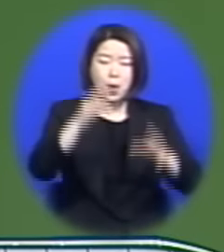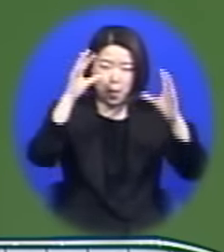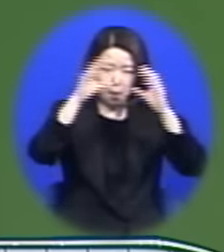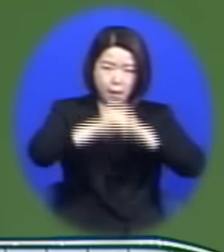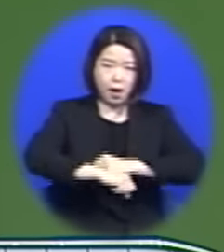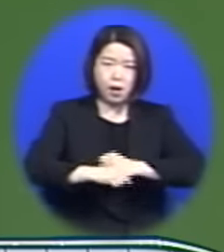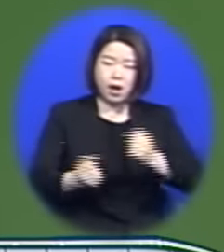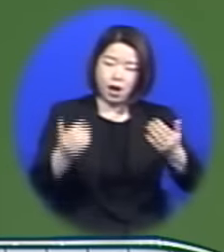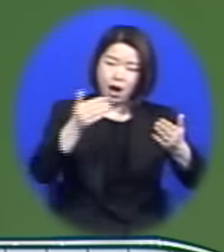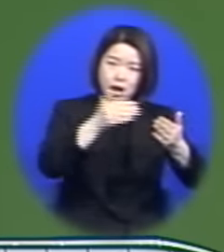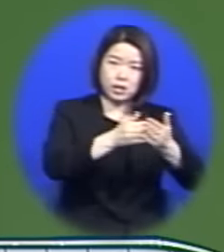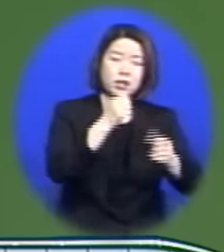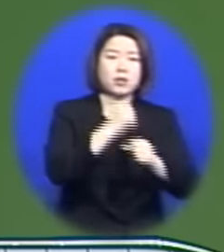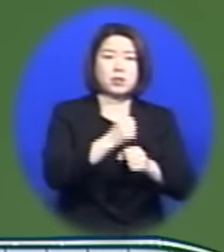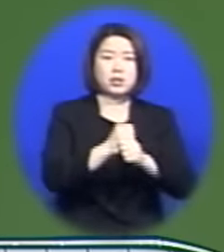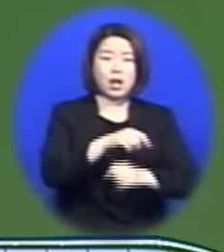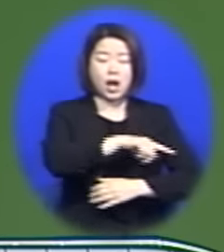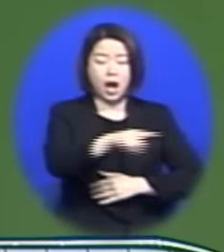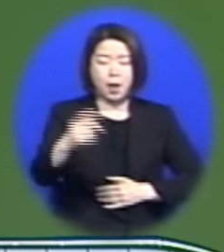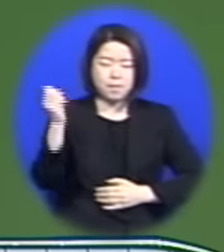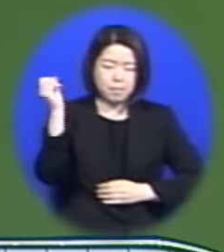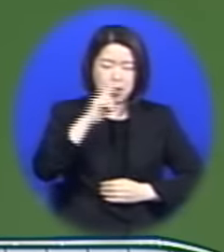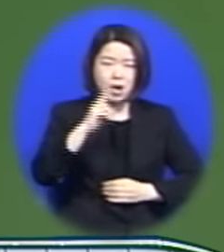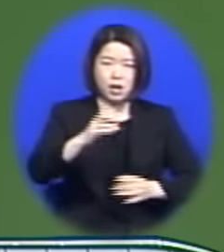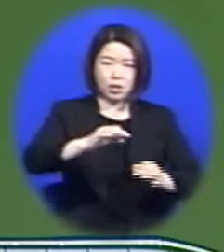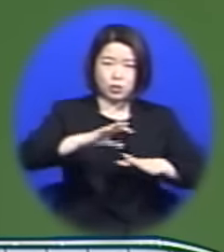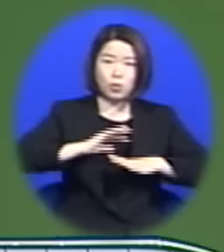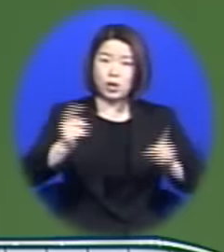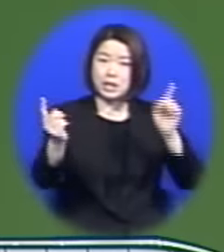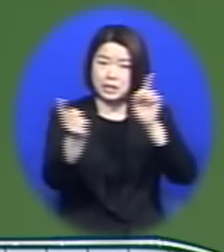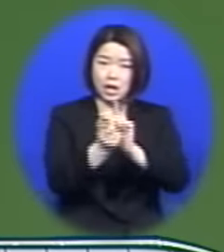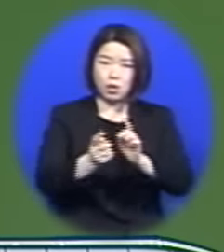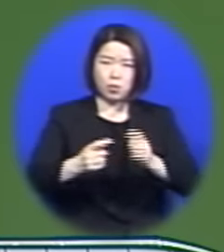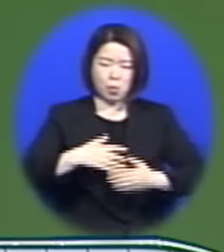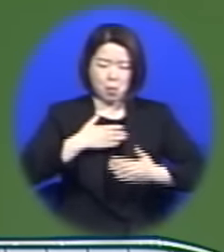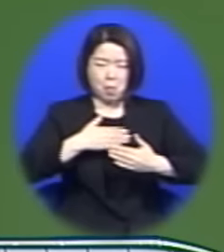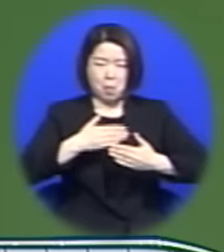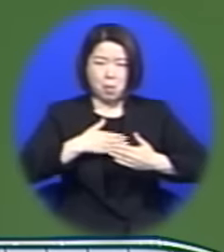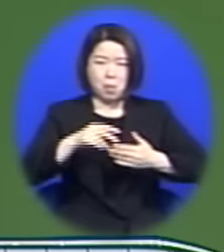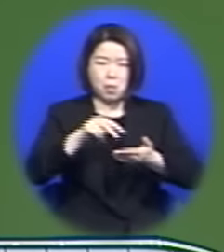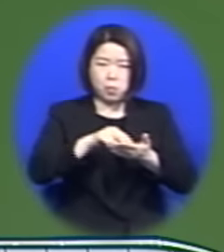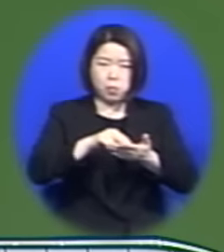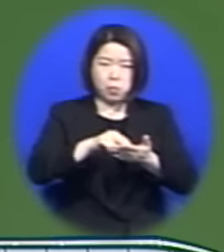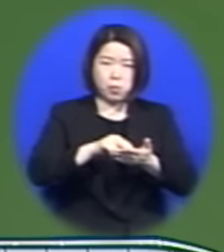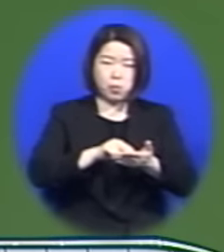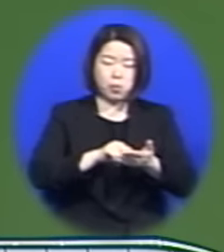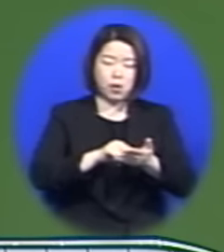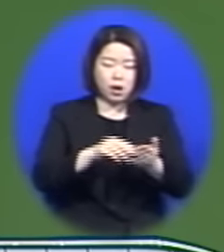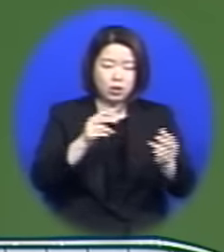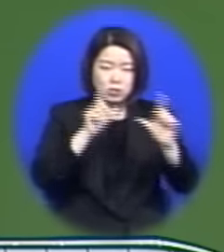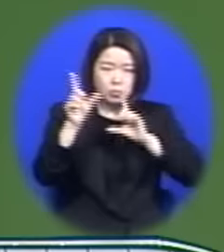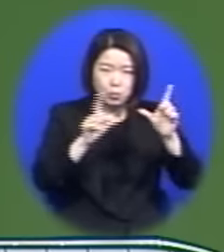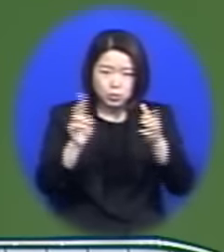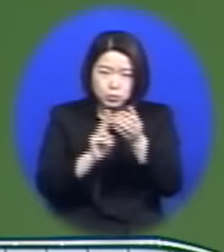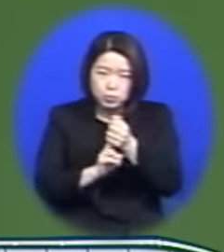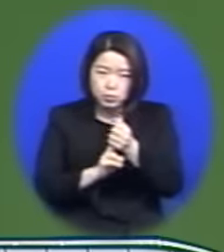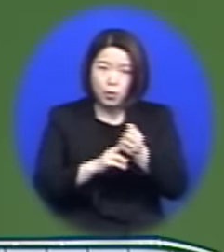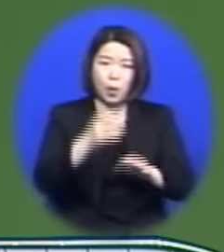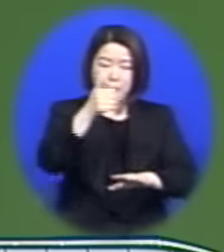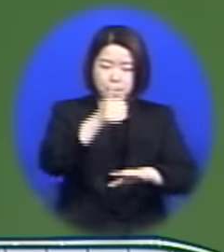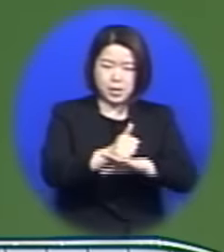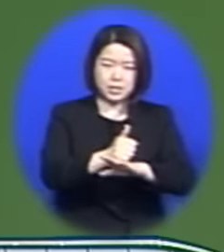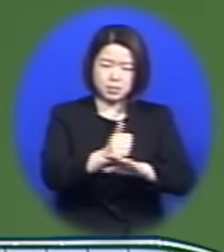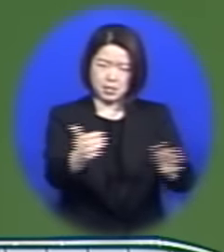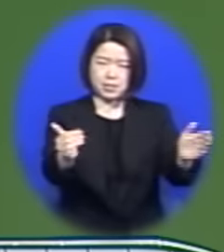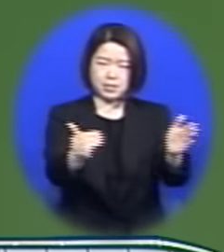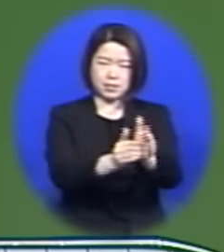하십니다 그들이 갑자기 놀라운 일을 당하고 공포에 떨면서 자취를 감추며 마침내 끝장을